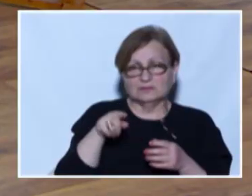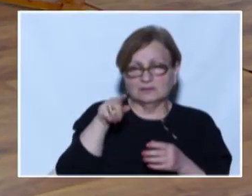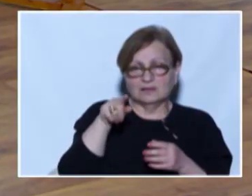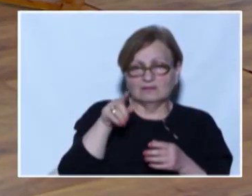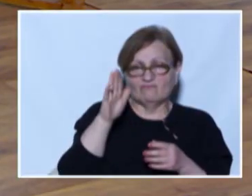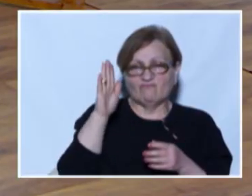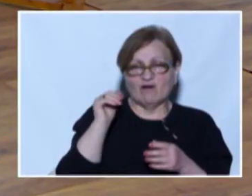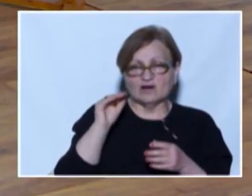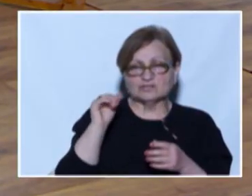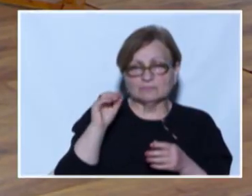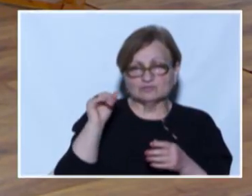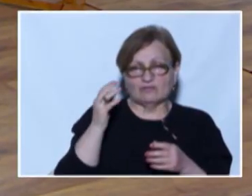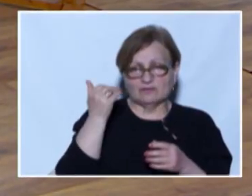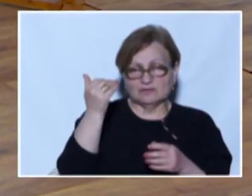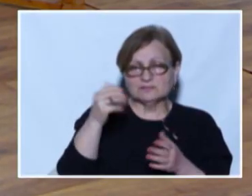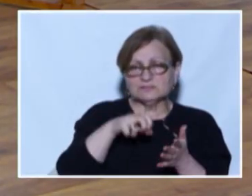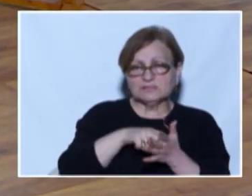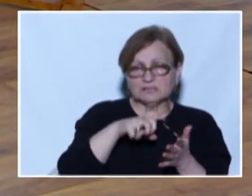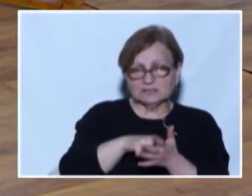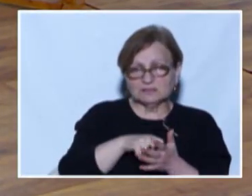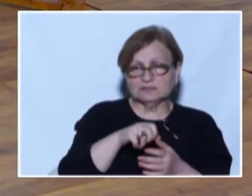ვაჟა-ფშაველას პუბლიცისტური წერილი